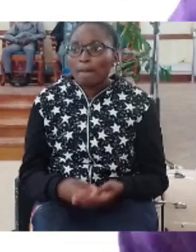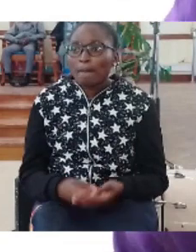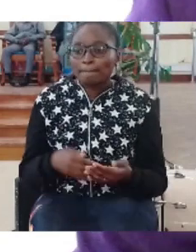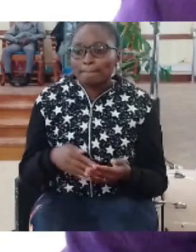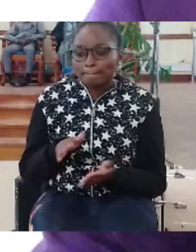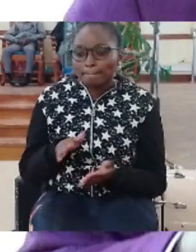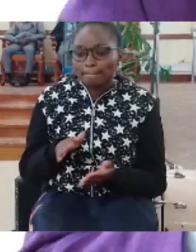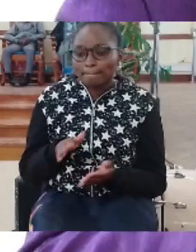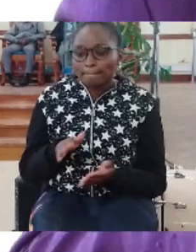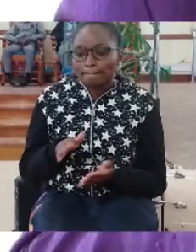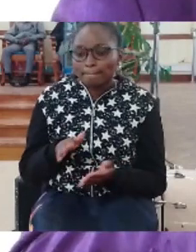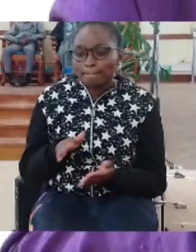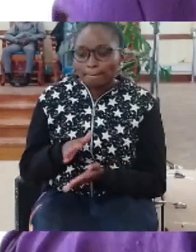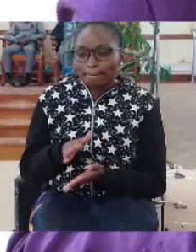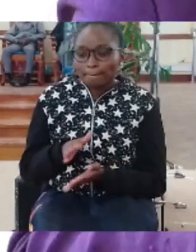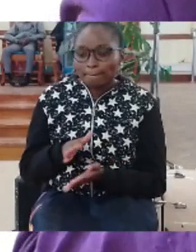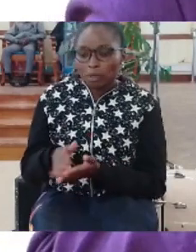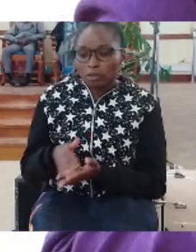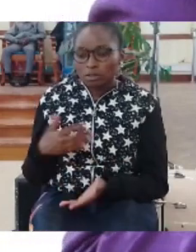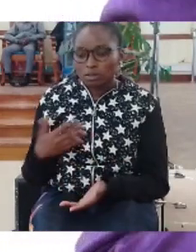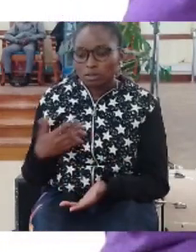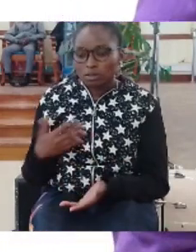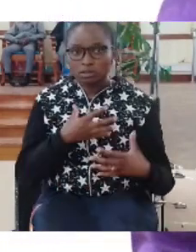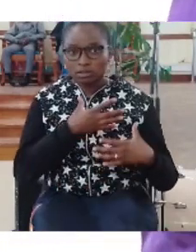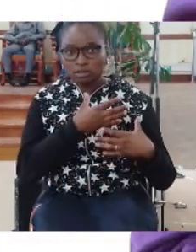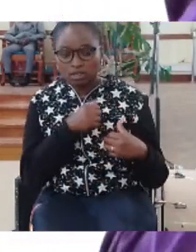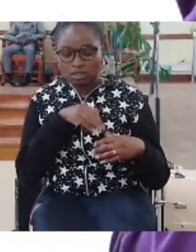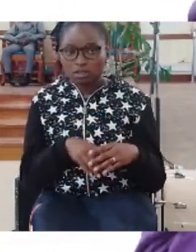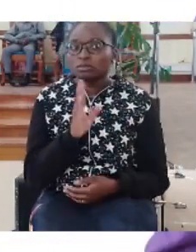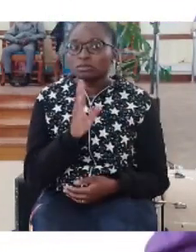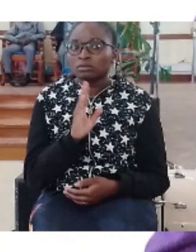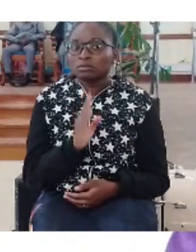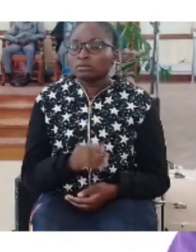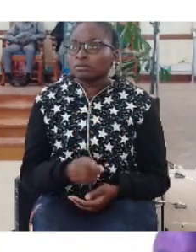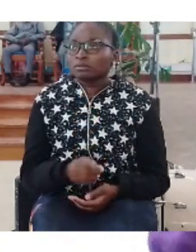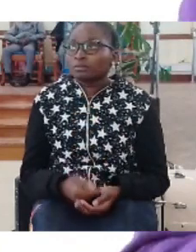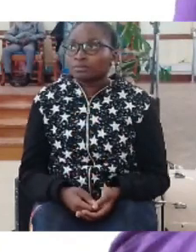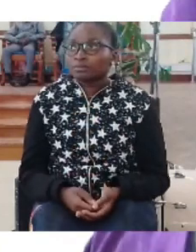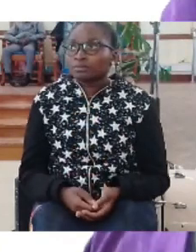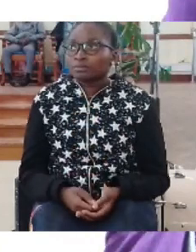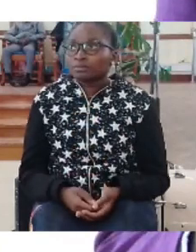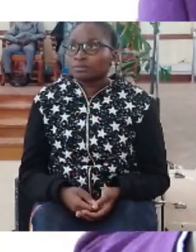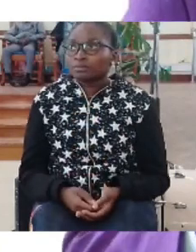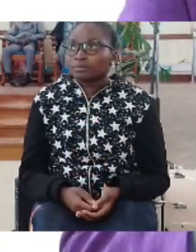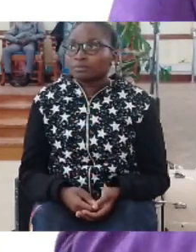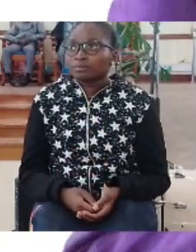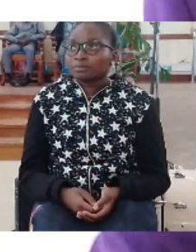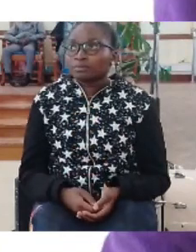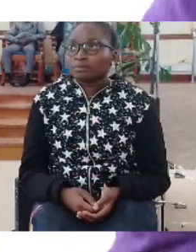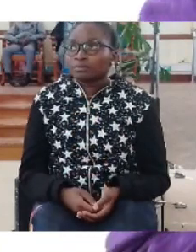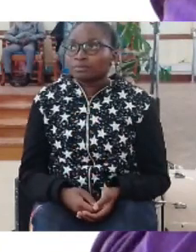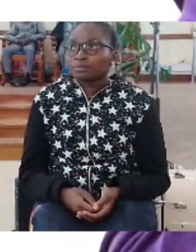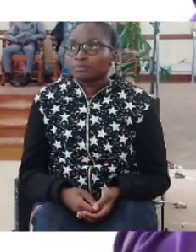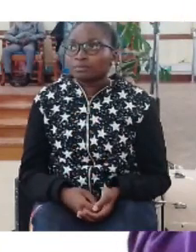aria mehokete Ngai ungithoma ibuku ria Ayubu ni ukumenya Ayubu ndari mwaganu Job was a